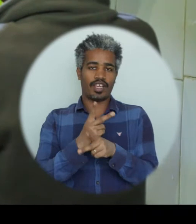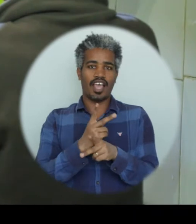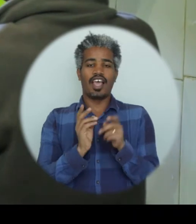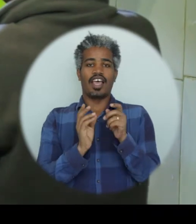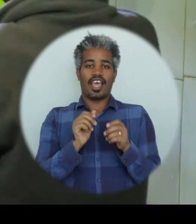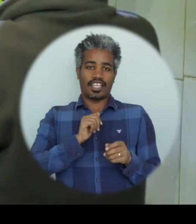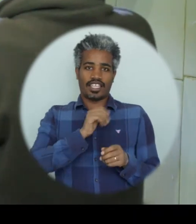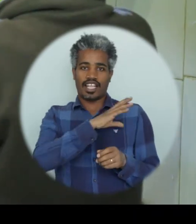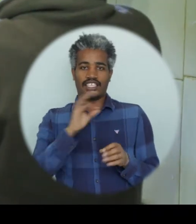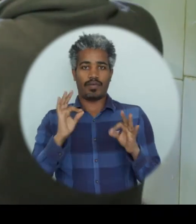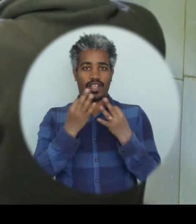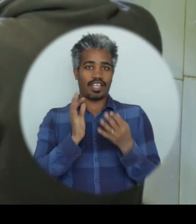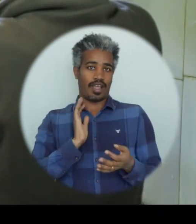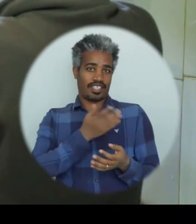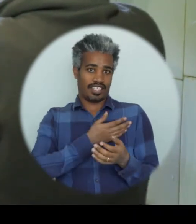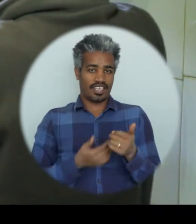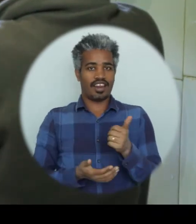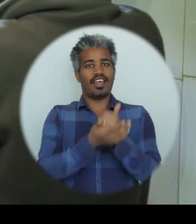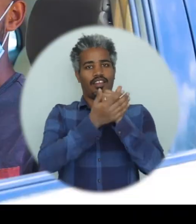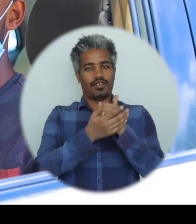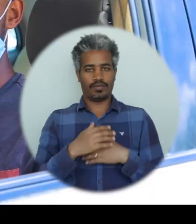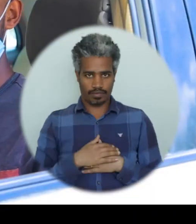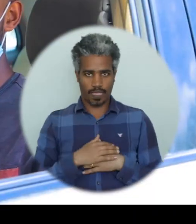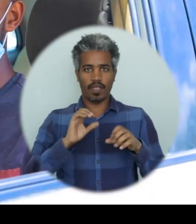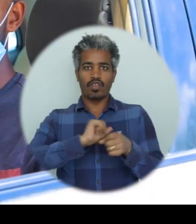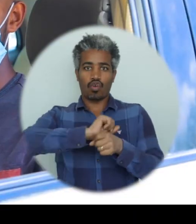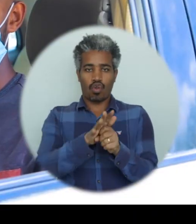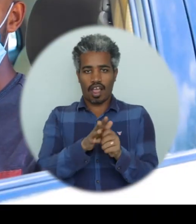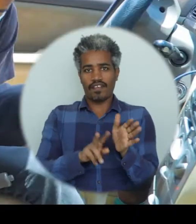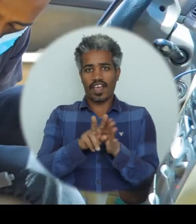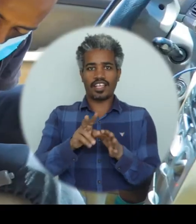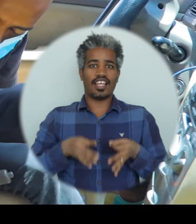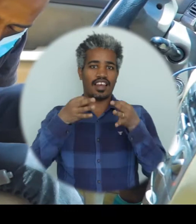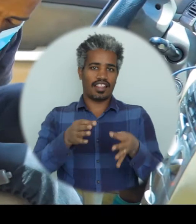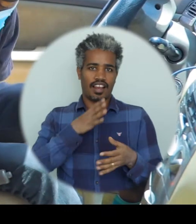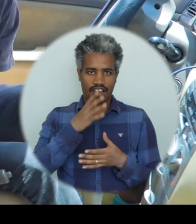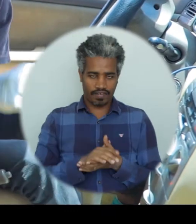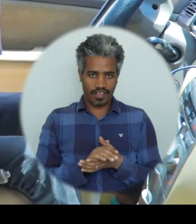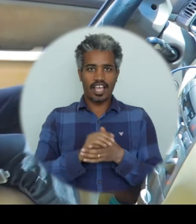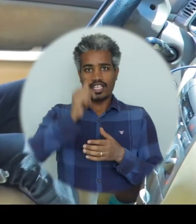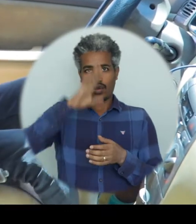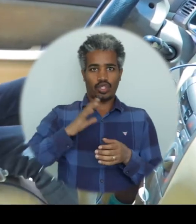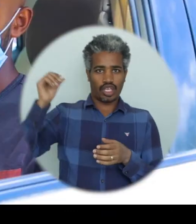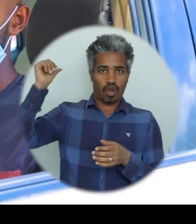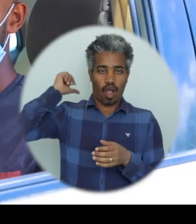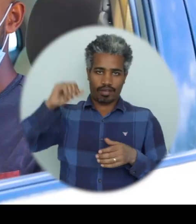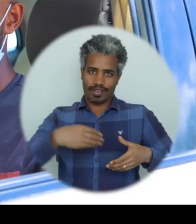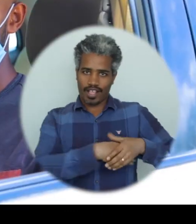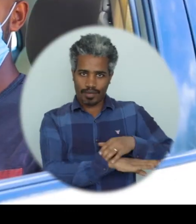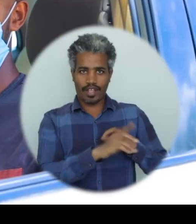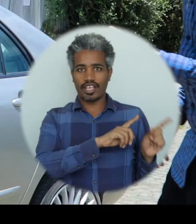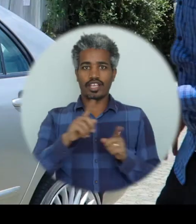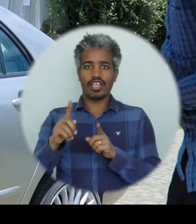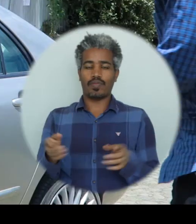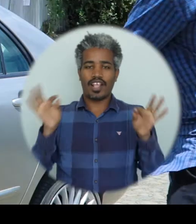በመጠበቅ ራሳችንንና ቤተሰባችንን እረዳለሁ። የኮሮና ቫይረስ መተላለፍ እንዳይኖር ተሳፋሪን ከኋላ በመጫን እንዲሁም